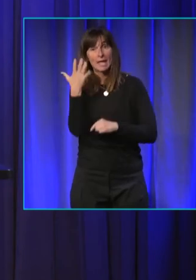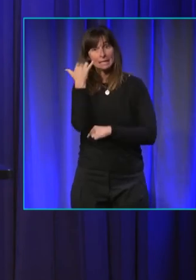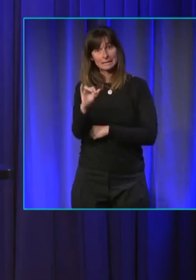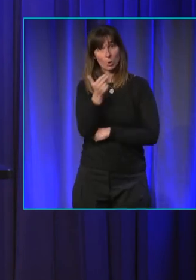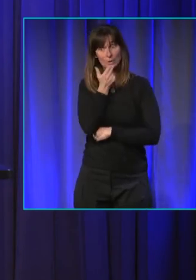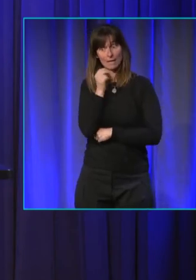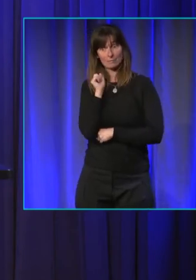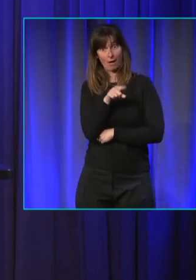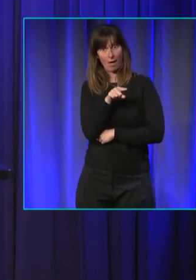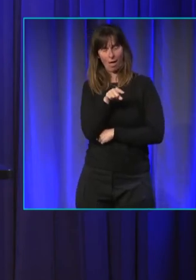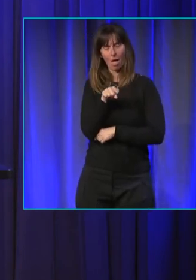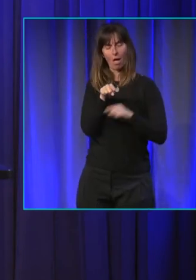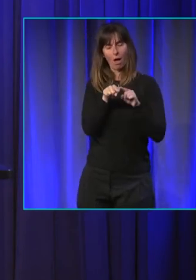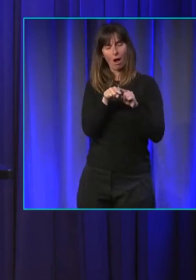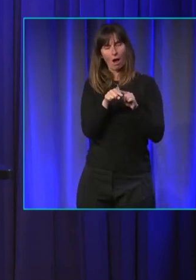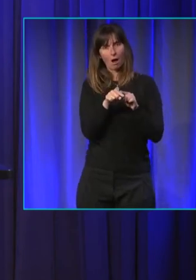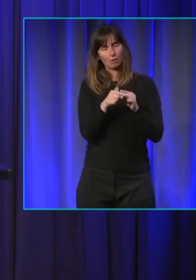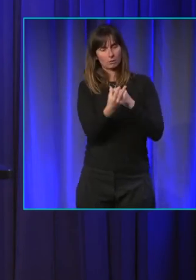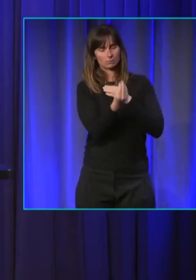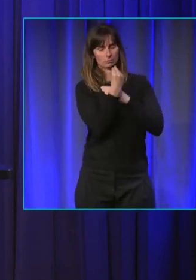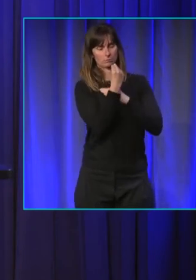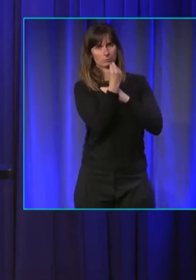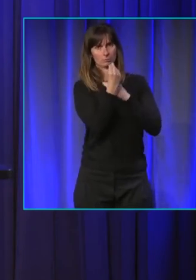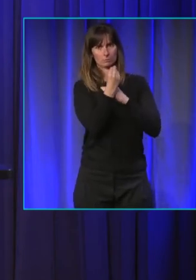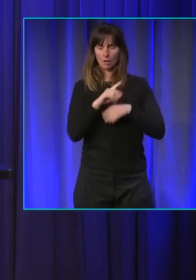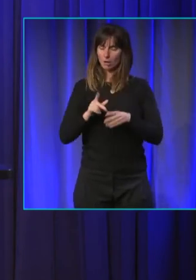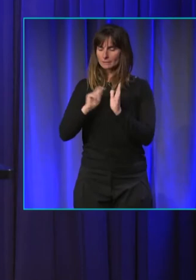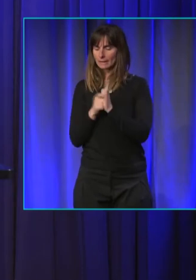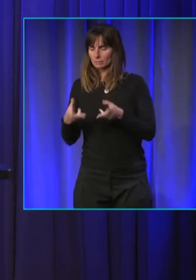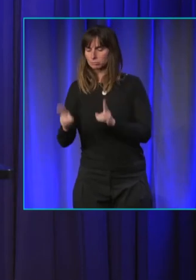phosphocréatine, vous allez pouvoir sur la phase de récupération, si vous voulez